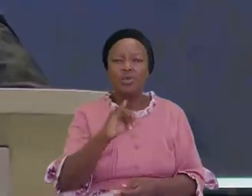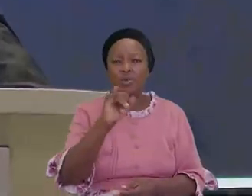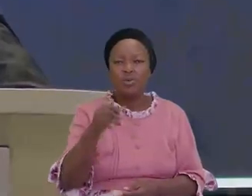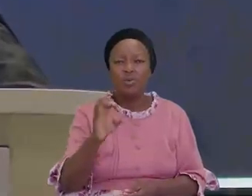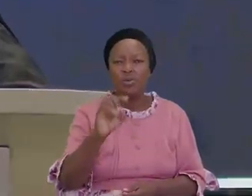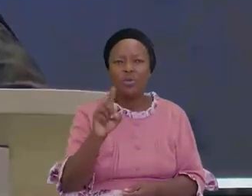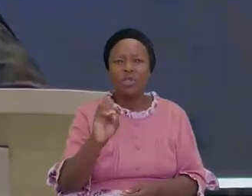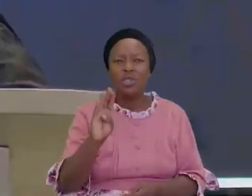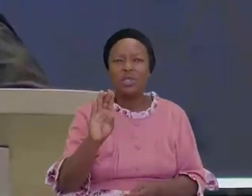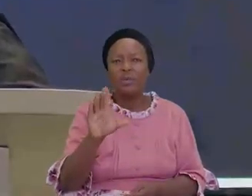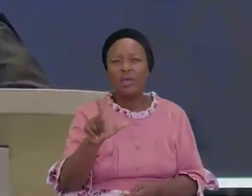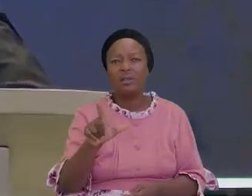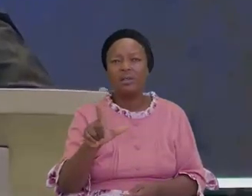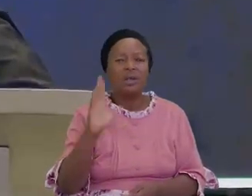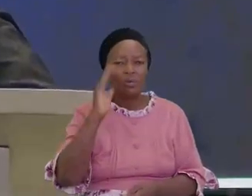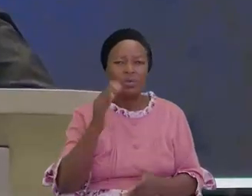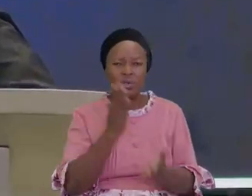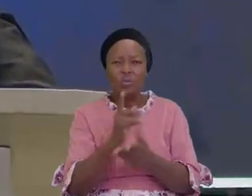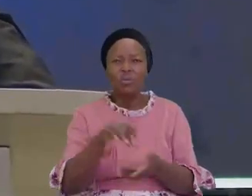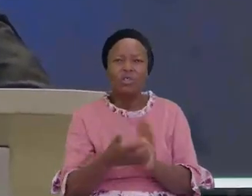Aucun Jézabel ne pourra t'arrêter.